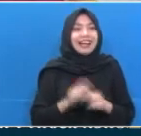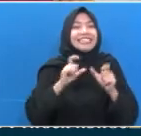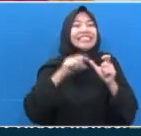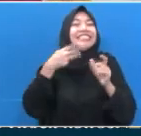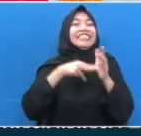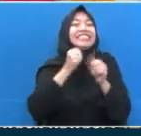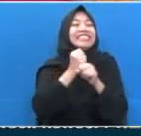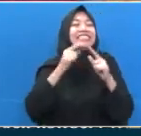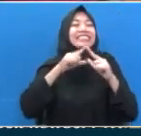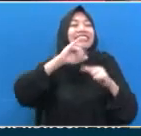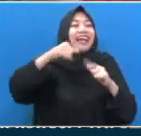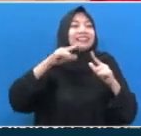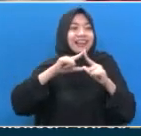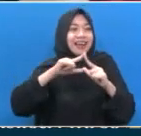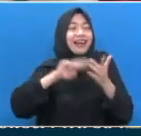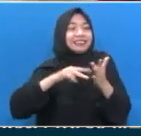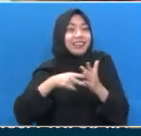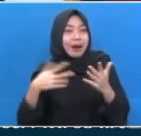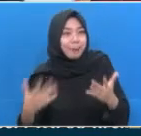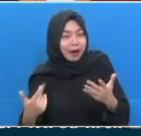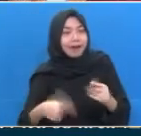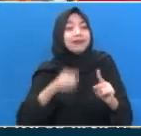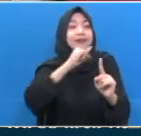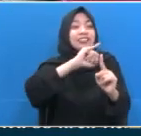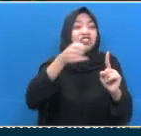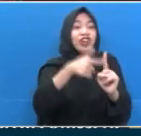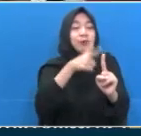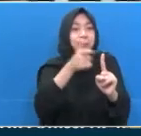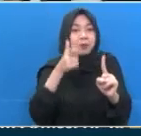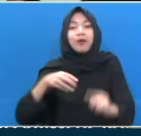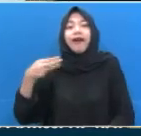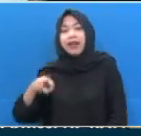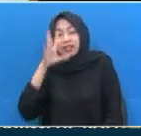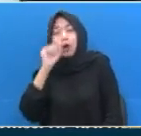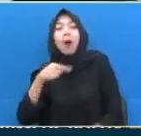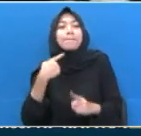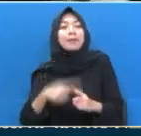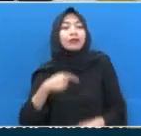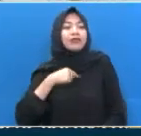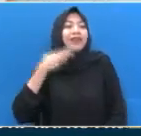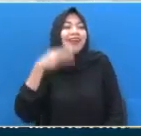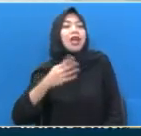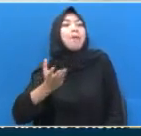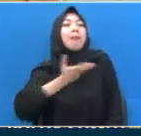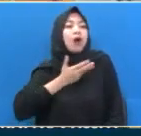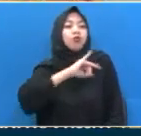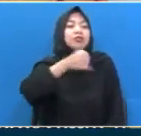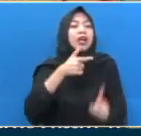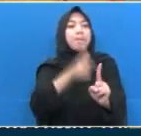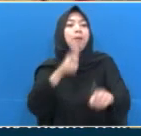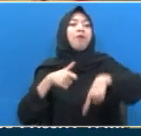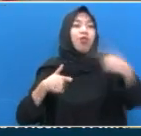mengetahui dan menghendaki Nah mungkin juga dari rekan-rekan lpsk sudah melihat ya bahwa kan syarat dari